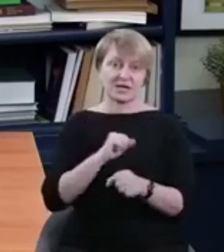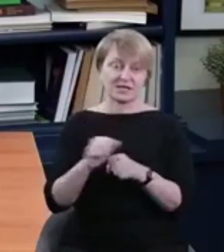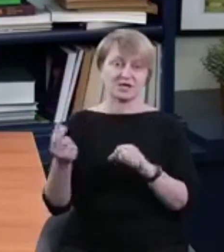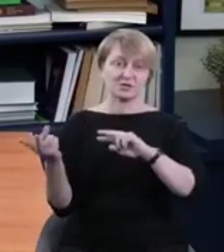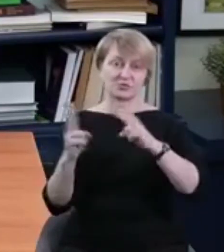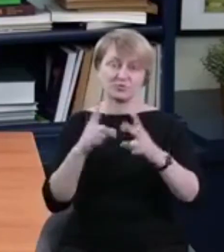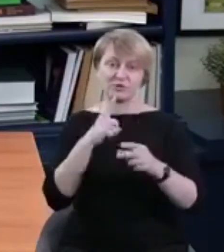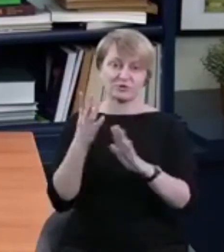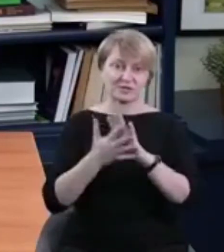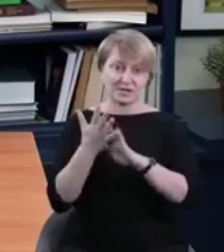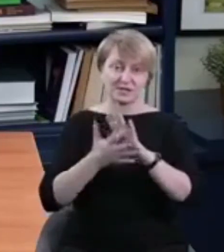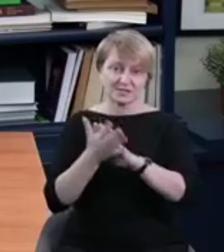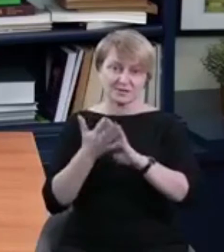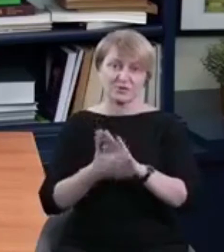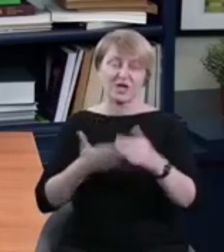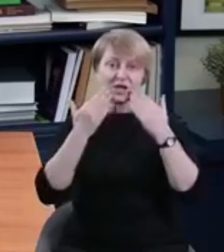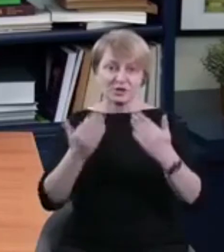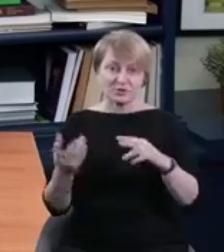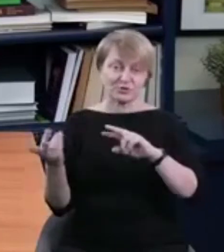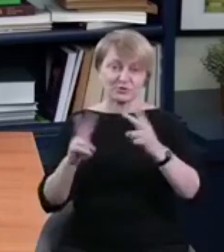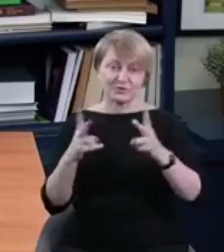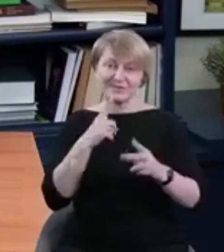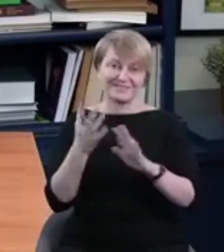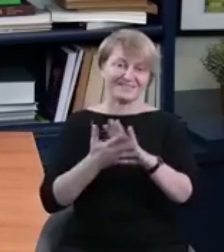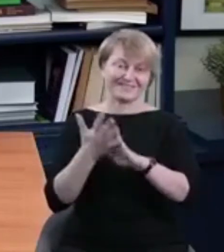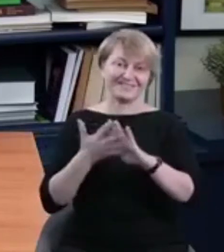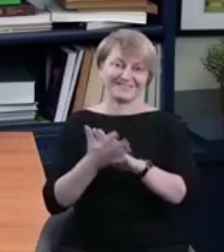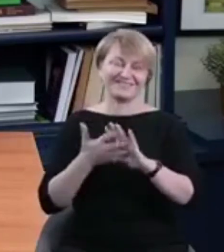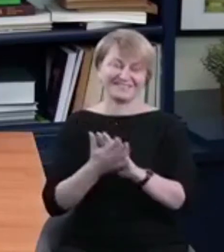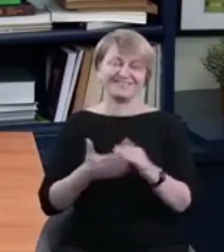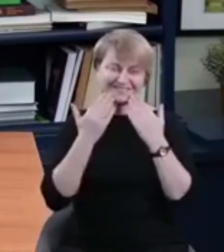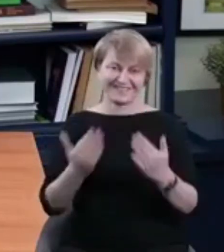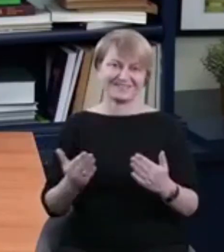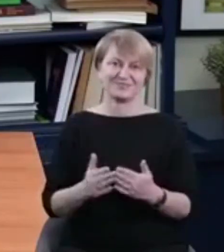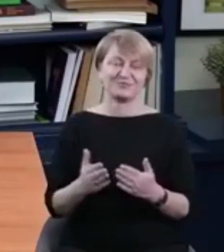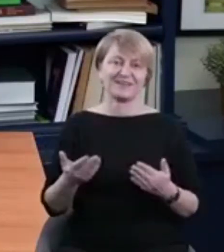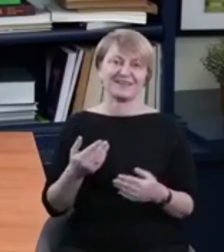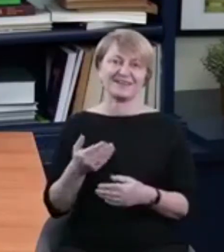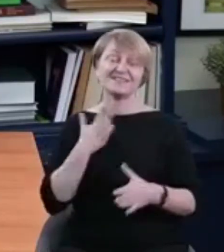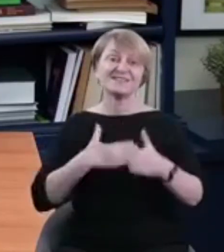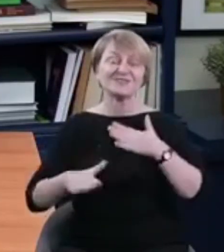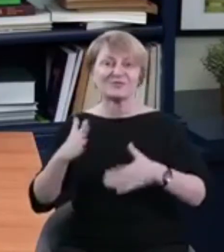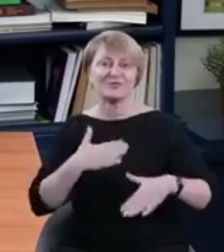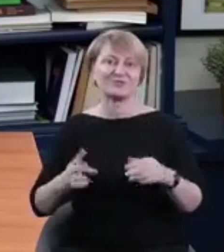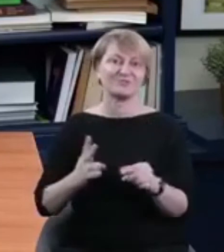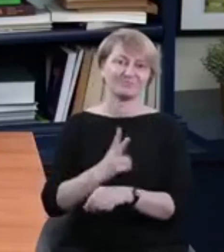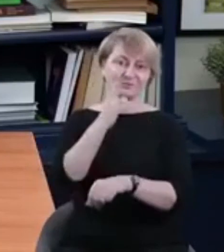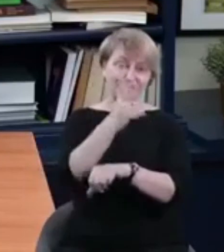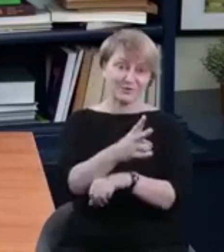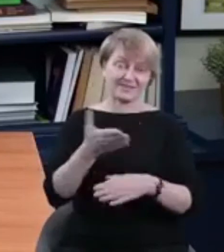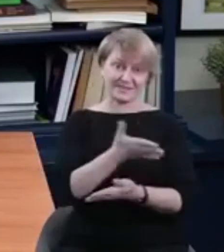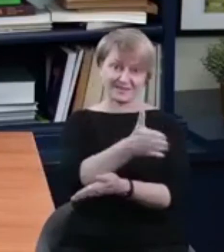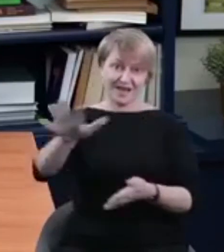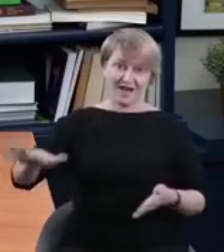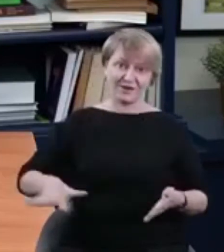także dziękuję pani która nam pomaga cieszę się że możemy docierać do szerszego grona grona odbiorców oni też